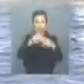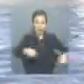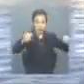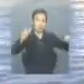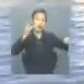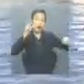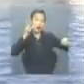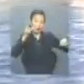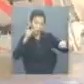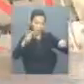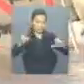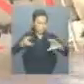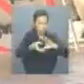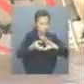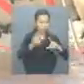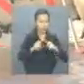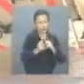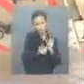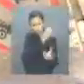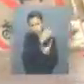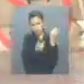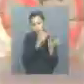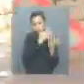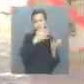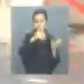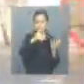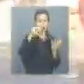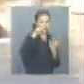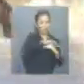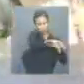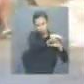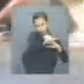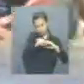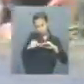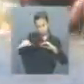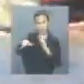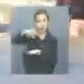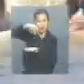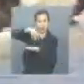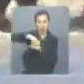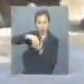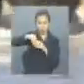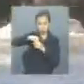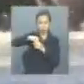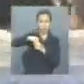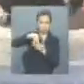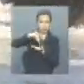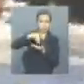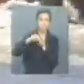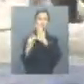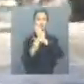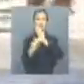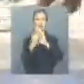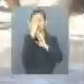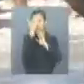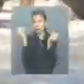ผลกระทบต่อกรุงเทพมหานครชั้นในทำให้ต้องเฝ้าระวังอย่างใกล้ชิดเนื่องจากหากมีการรื้อคันบิ๊กแบ็กก็อาจจะส่งผลกระทบต่อกรุ